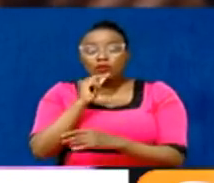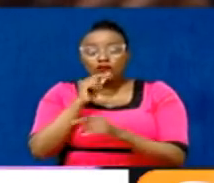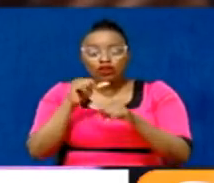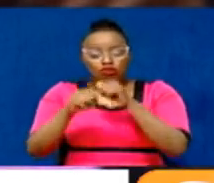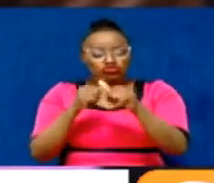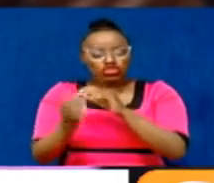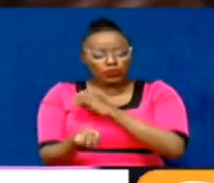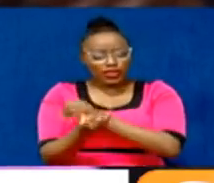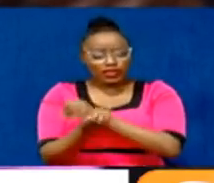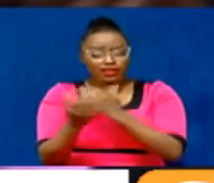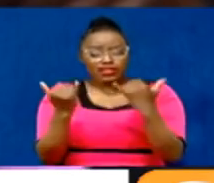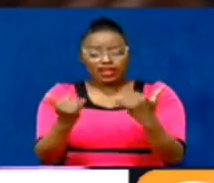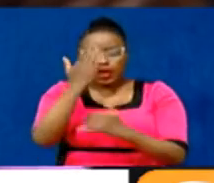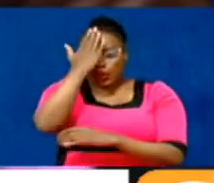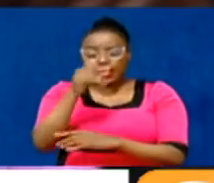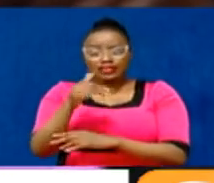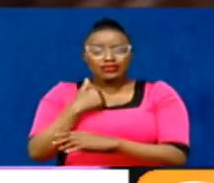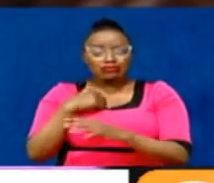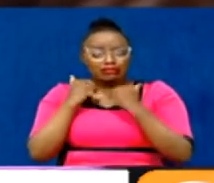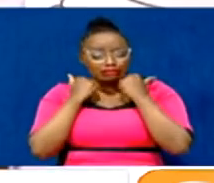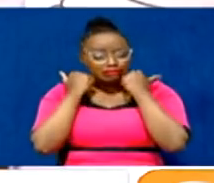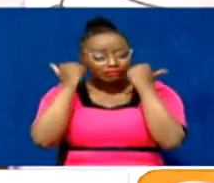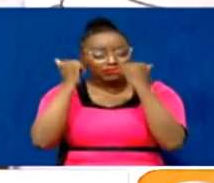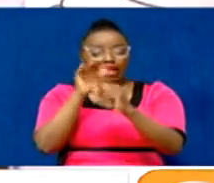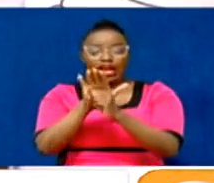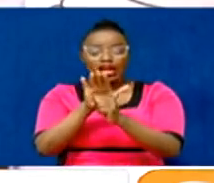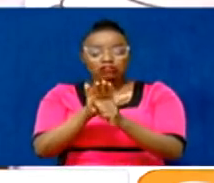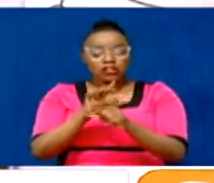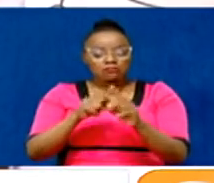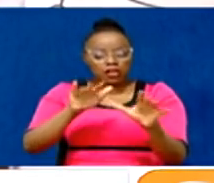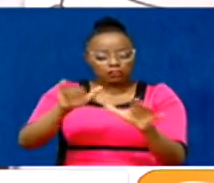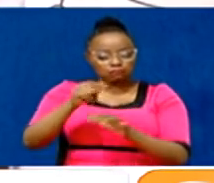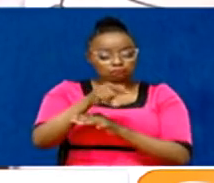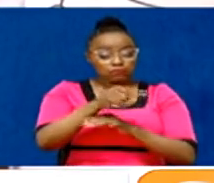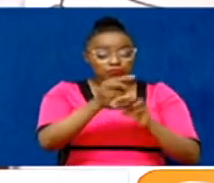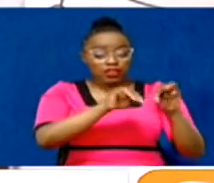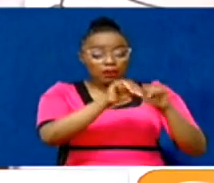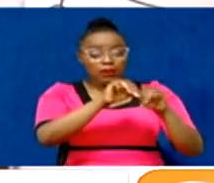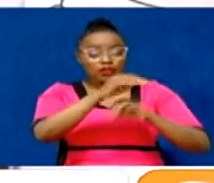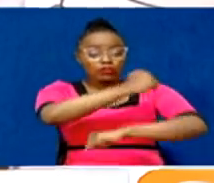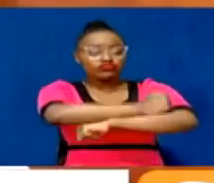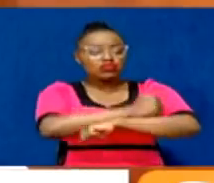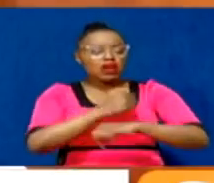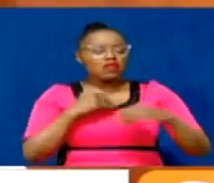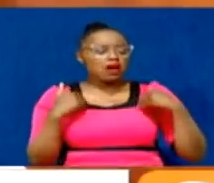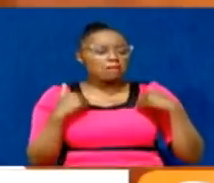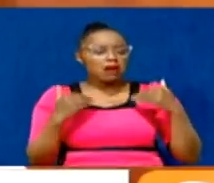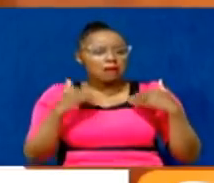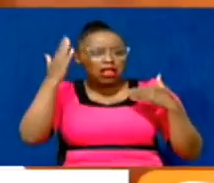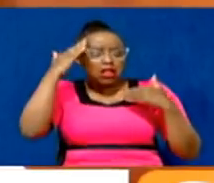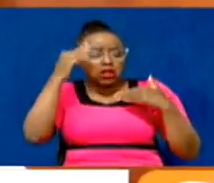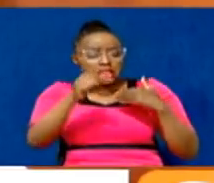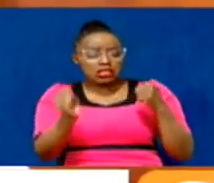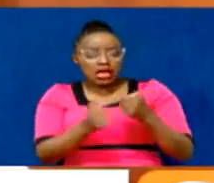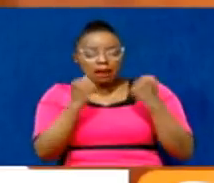undergoing counseling because he's traumatized. Kwa upande wao, usimamizi wa shule umekana kujua kutokea